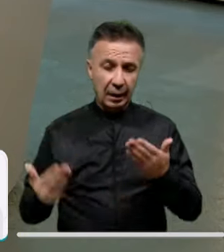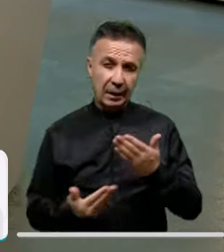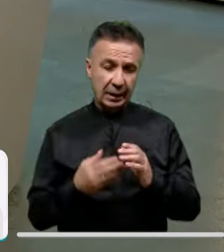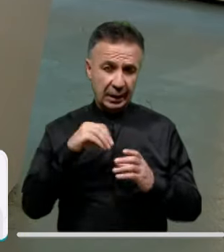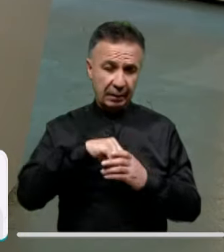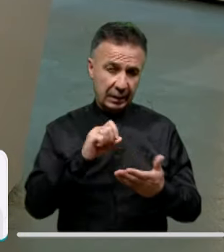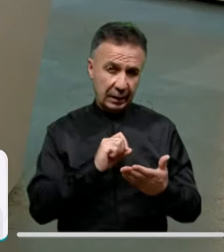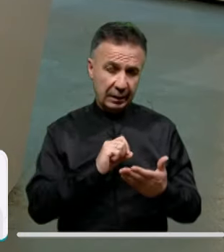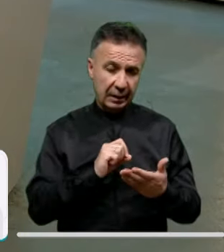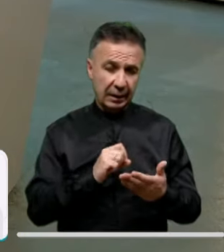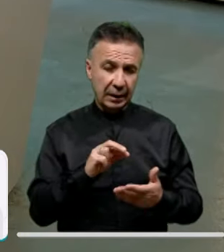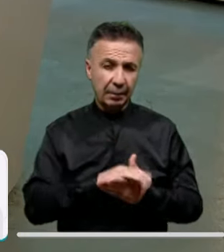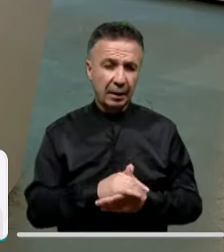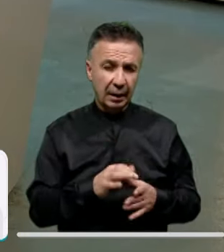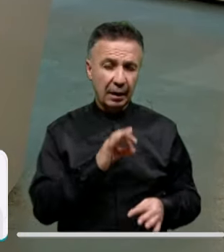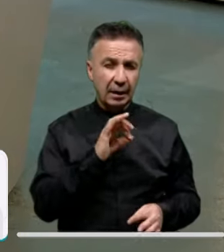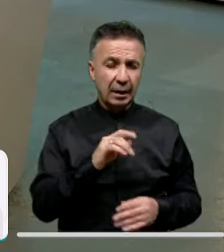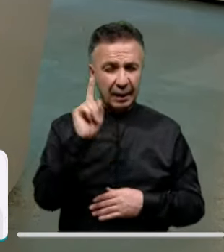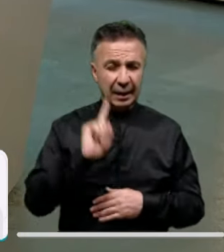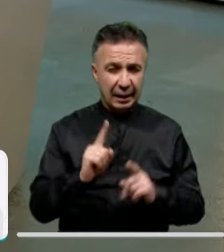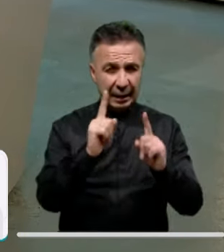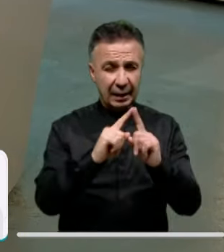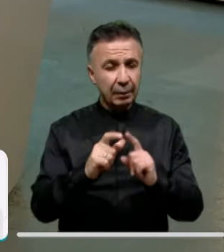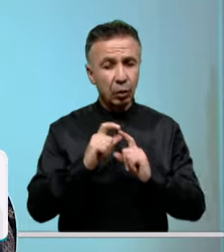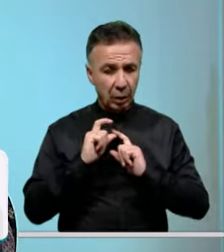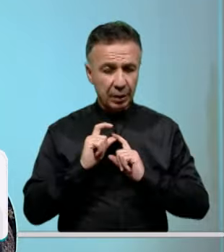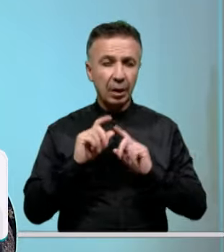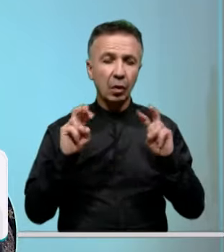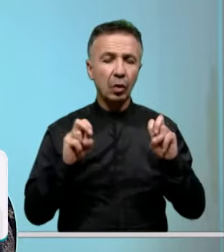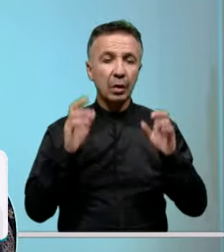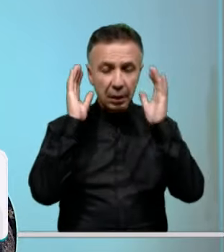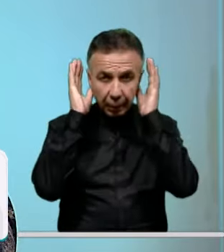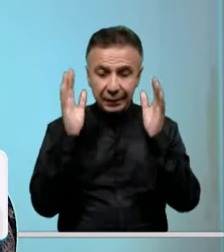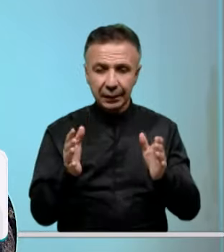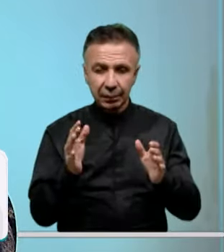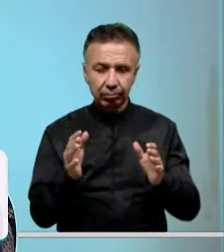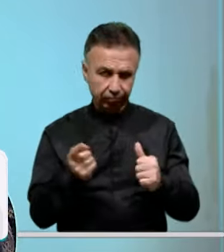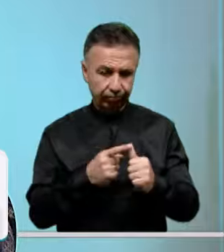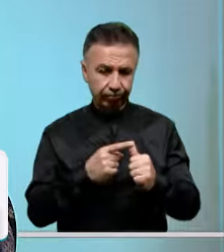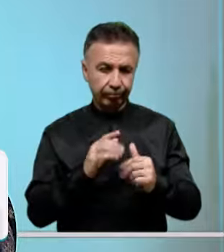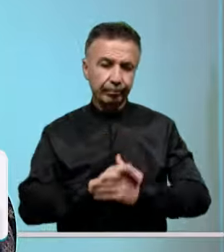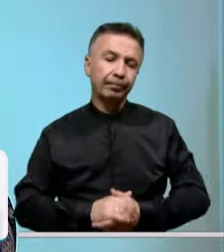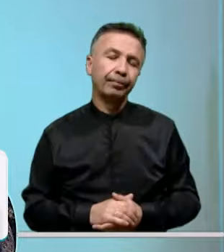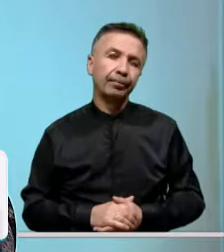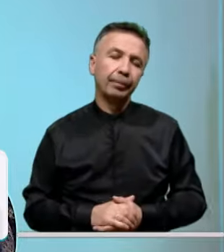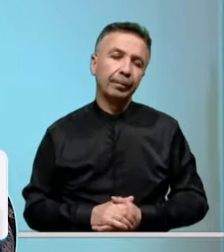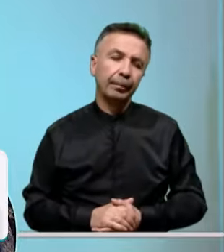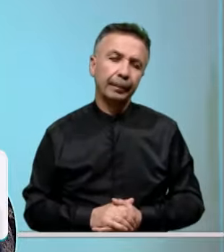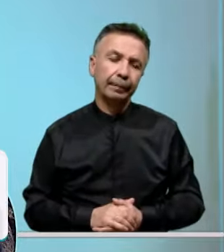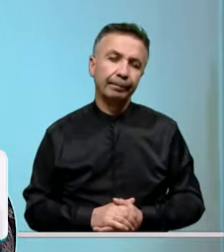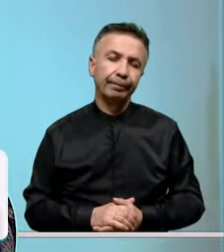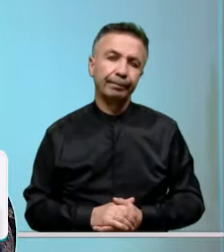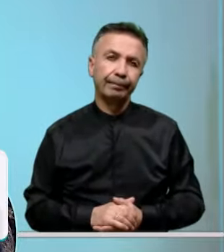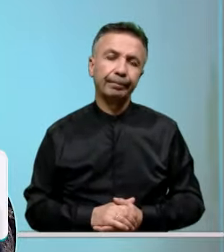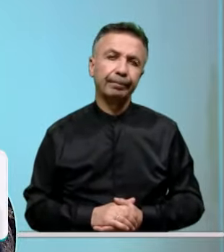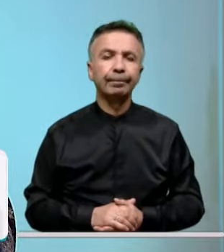ifade buyurulduğu üzere insanın ilk hesaba çekileceği konu namazıdır. اَوَّلُ مَا يُحَاسَبُ بِهِ